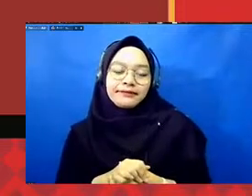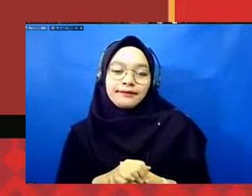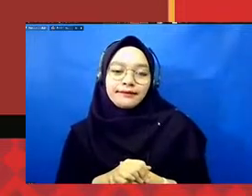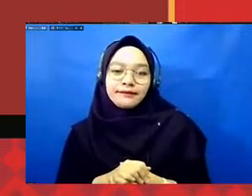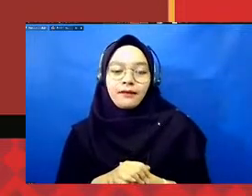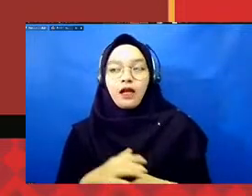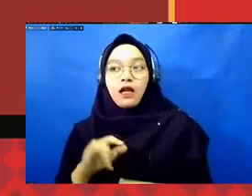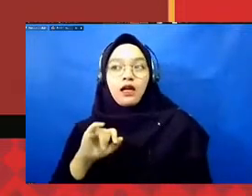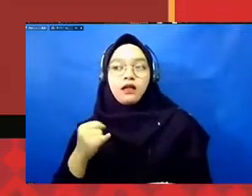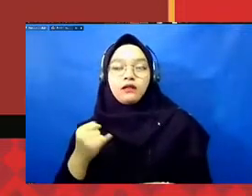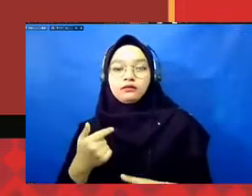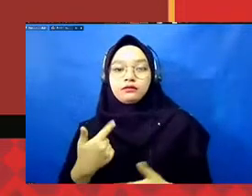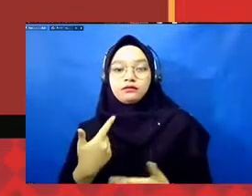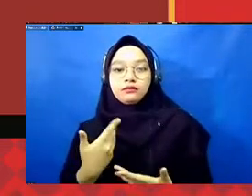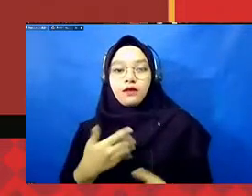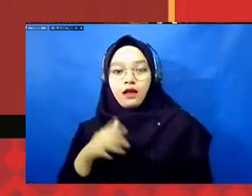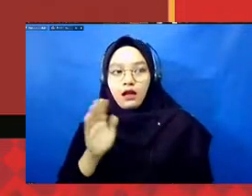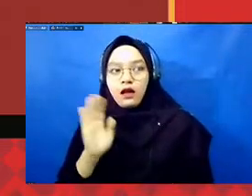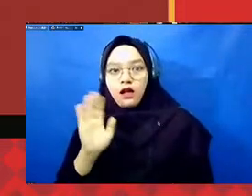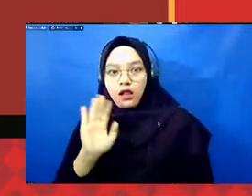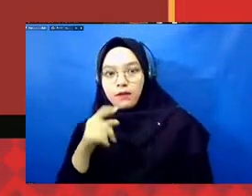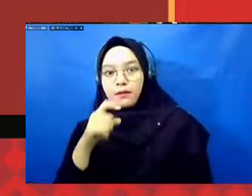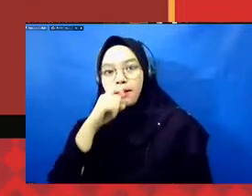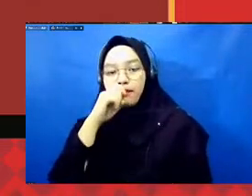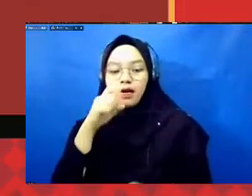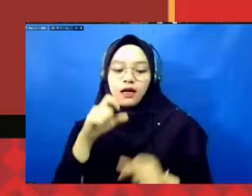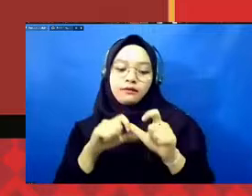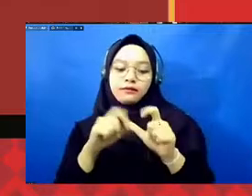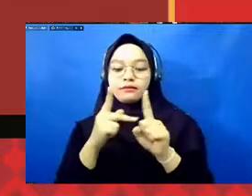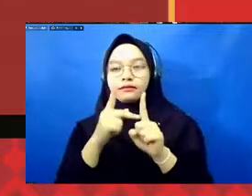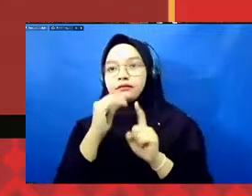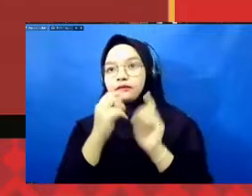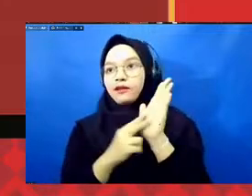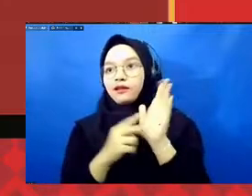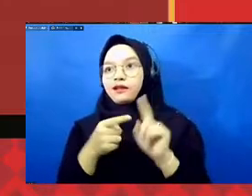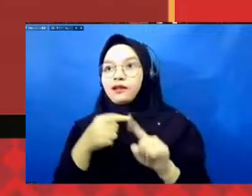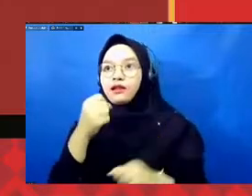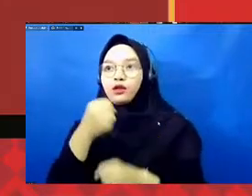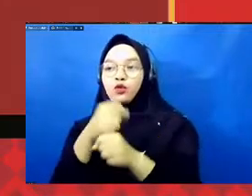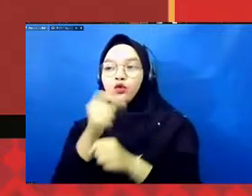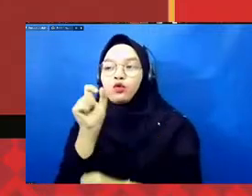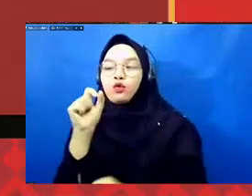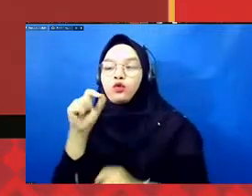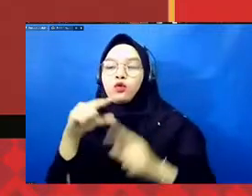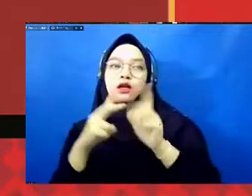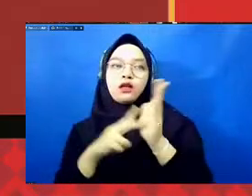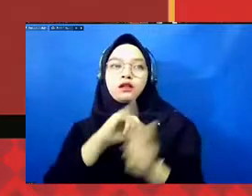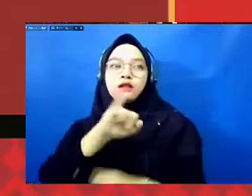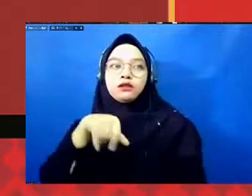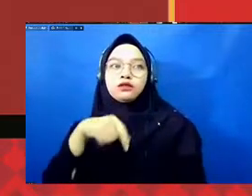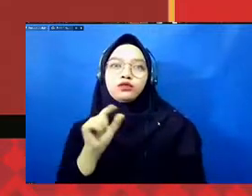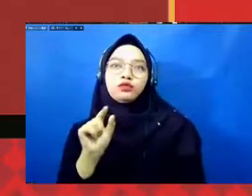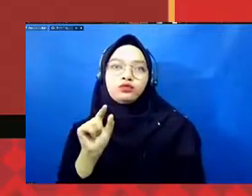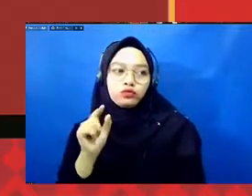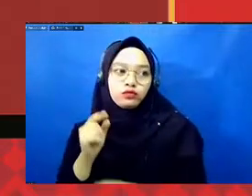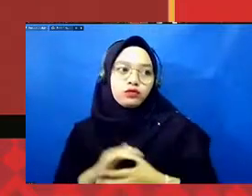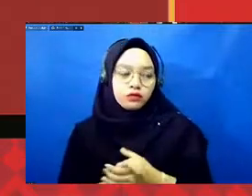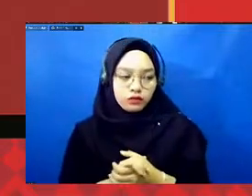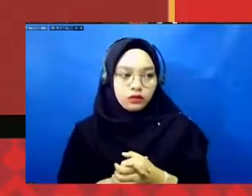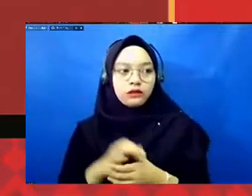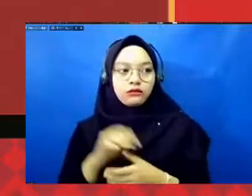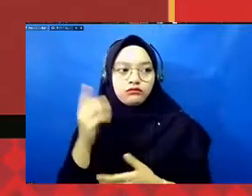So, Annyeonghaseyo, Profesor Shin from Gwangju International Center. Profesor Sin ini promotor